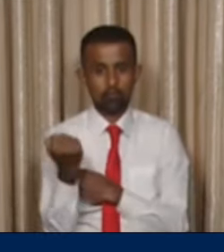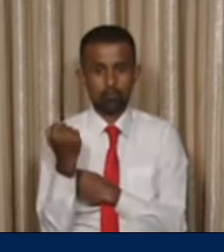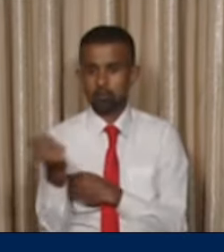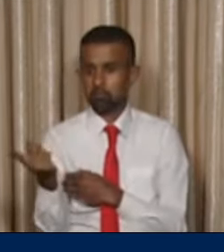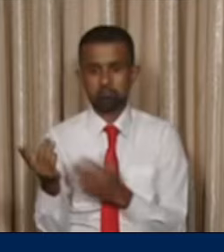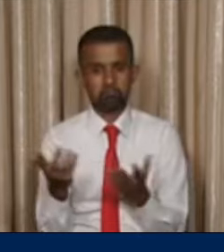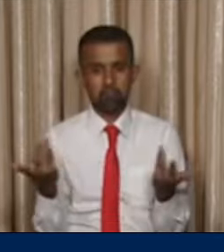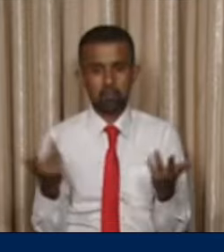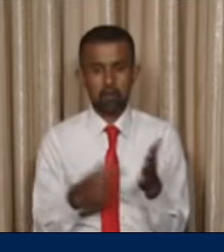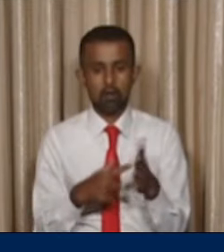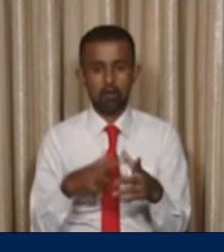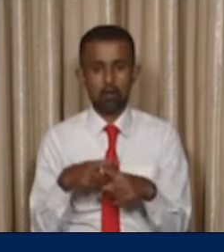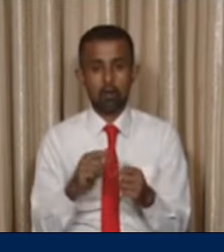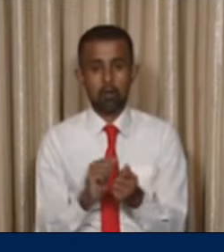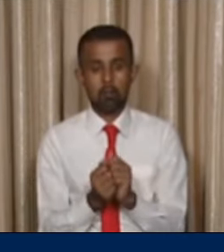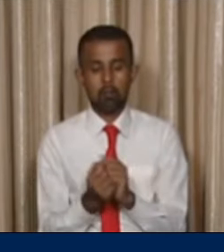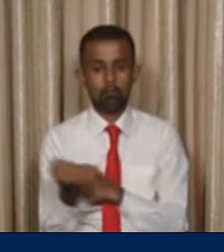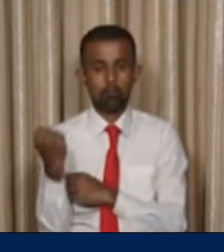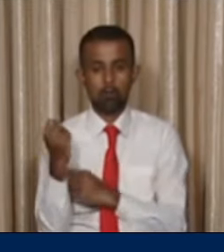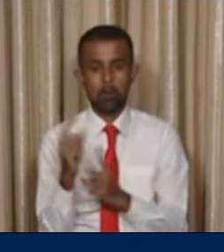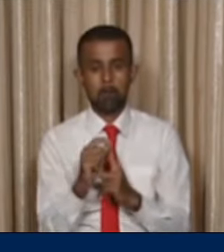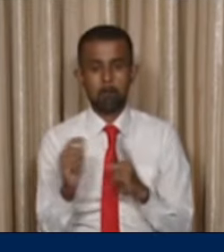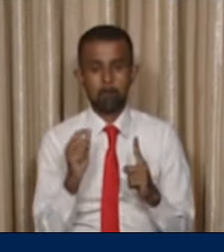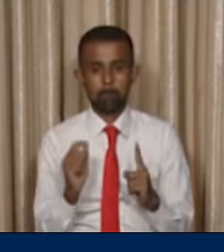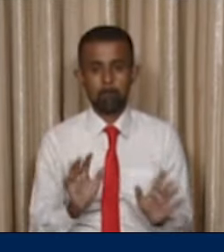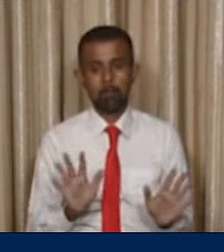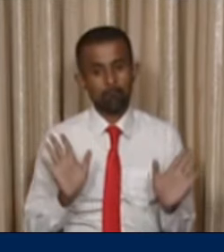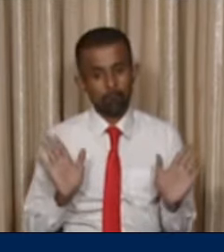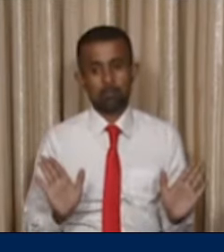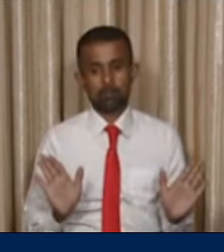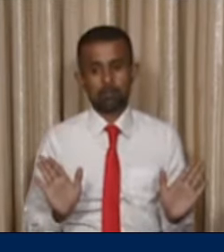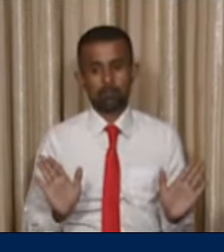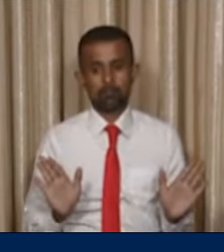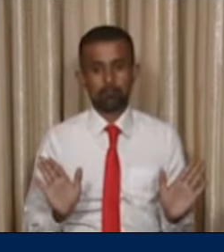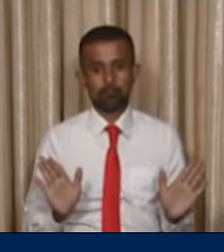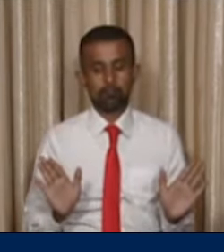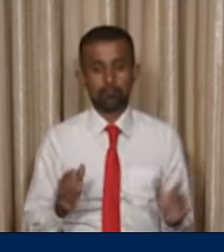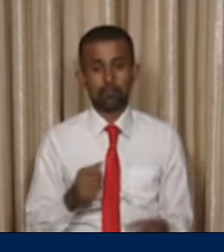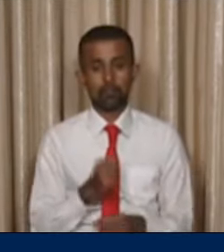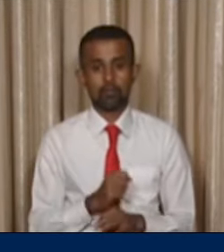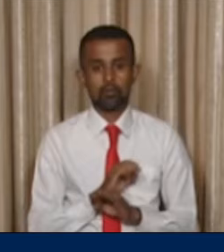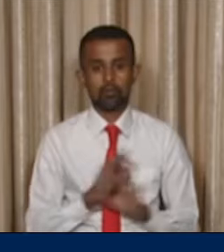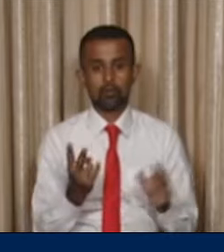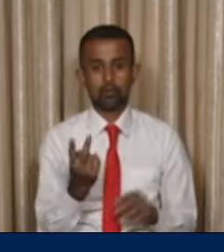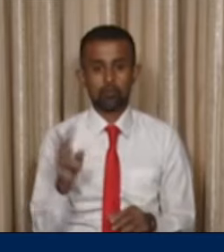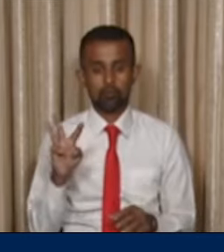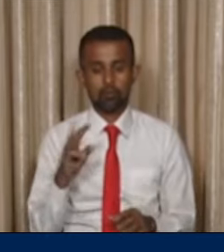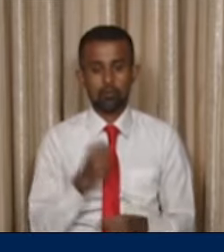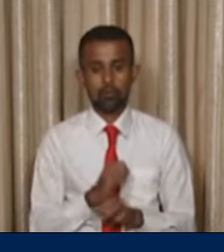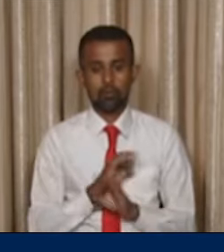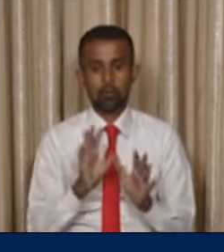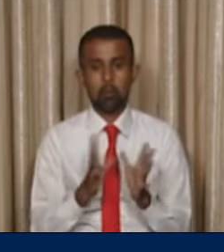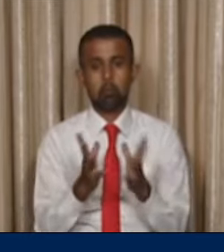නෑ, බදු වෙනස් කිරීමේ බලය තියෙන්නේ පාර්ලිමේන්තුවට පමණයි කියලා. ඒ නිසා ඒ ගැසට් එක 2023 ගහපු ගැසට්